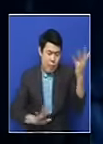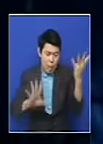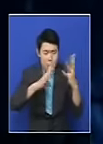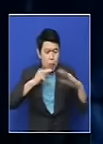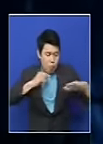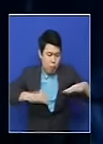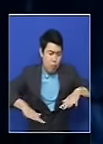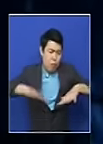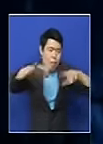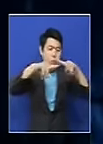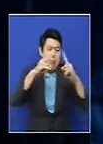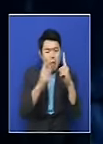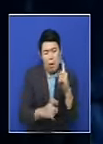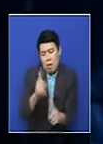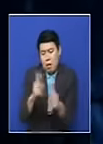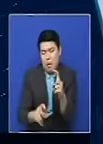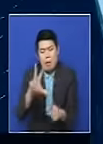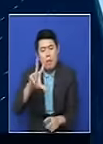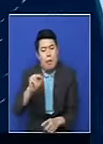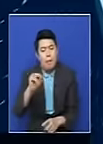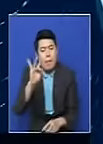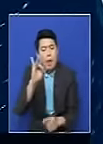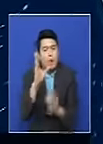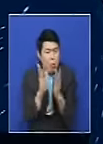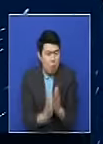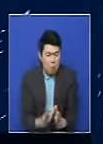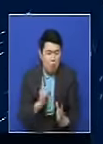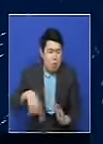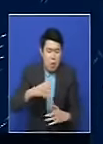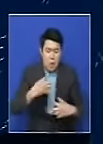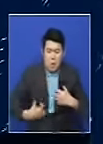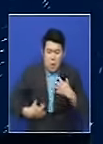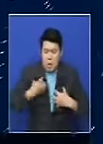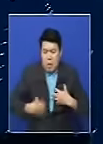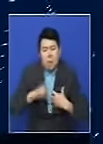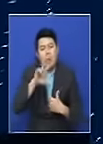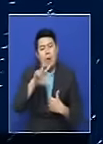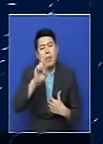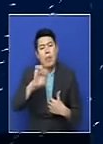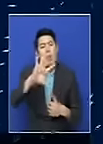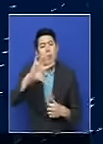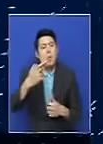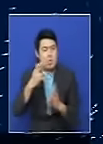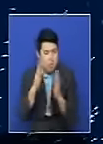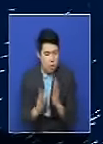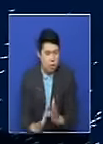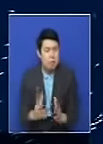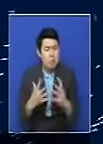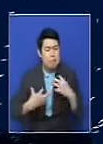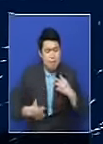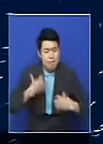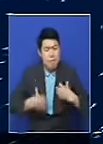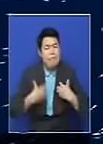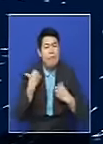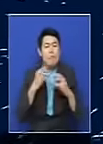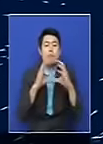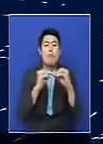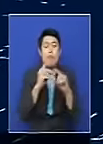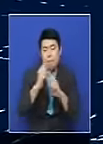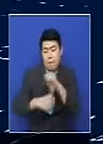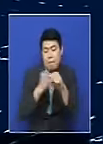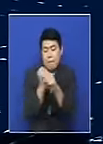ใต้น้ำคร่าชีวิตประชาชน38คนเดือดร้อนกว่า 350,000 คนนะครับสำหรับในการประชุมต้